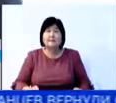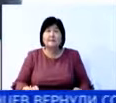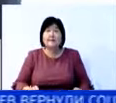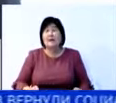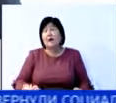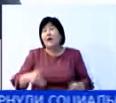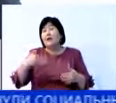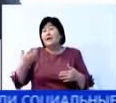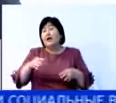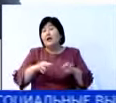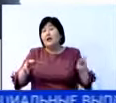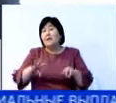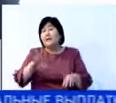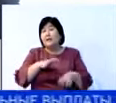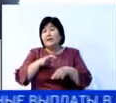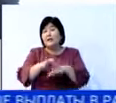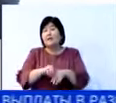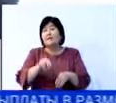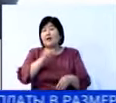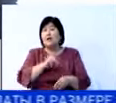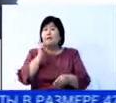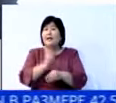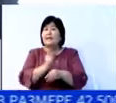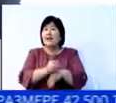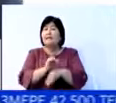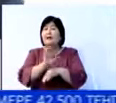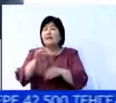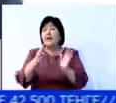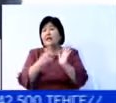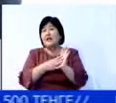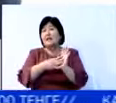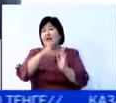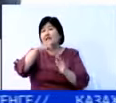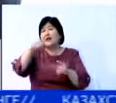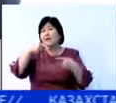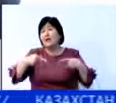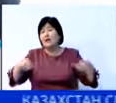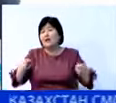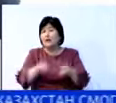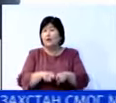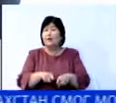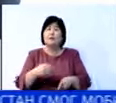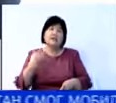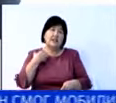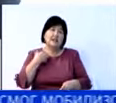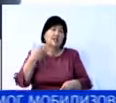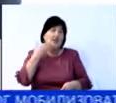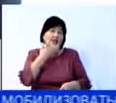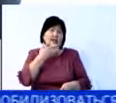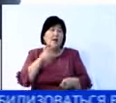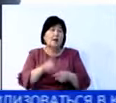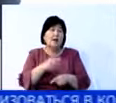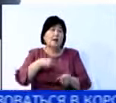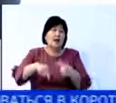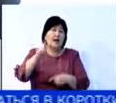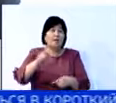Со стороны правительства была проведена работа в связи с запретом на вывоз 9 наименований товаров, в том числе кызылординского риса. Палата